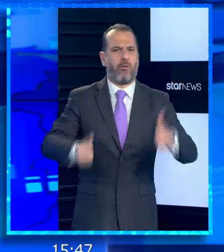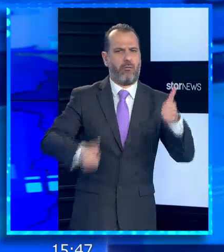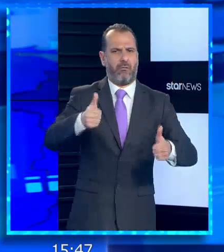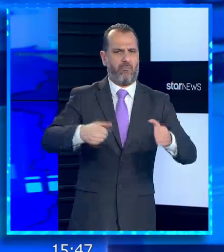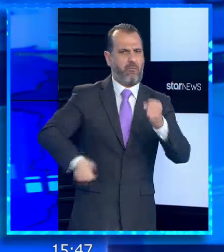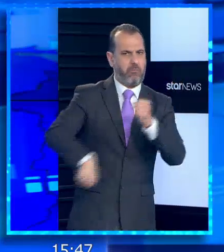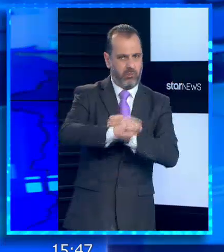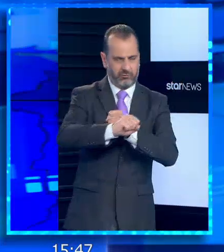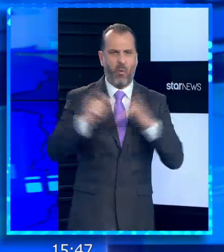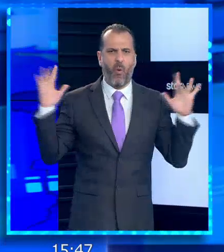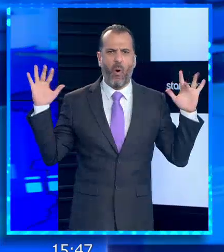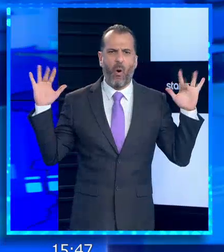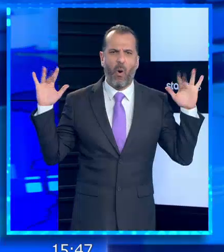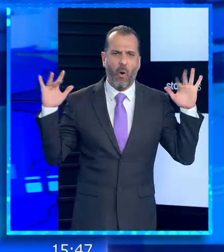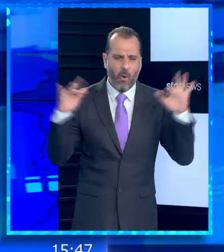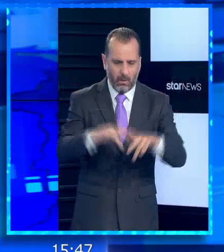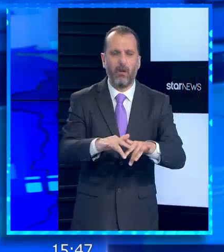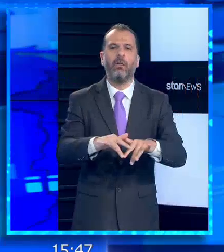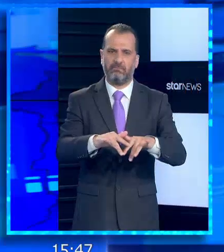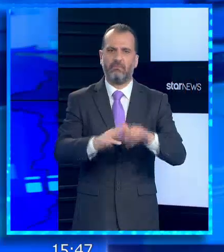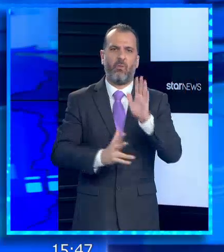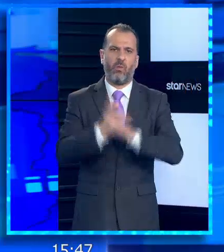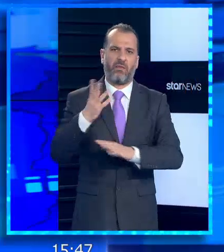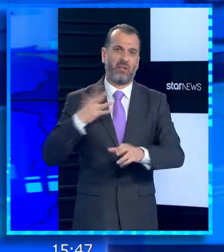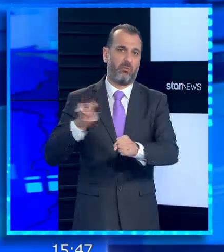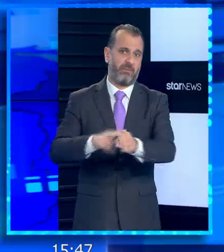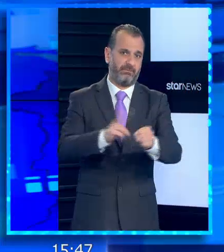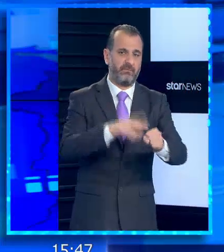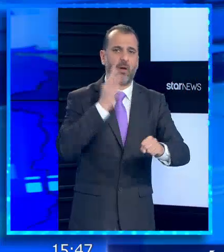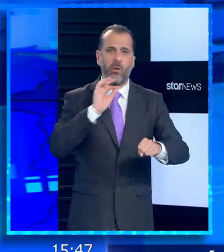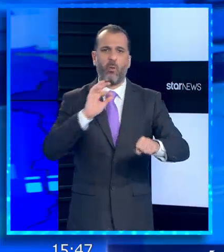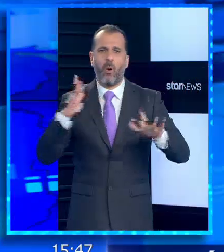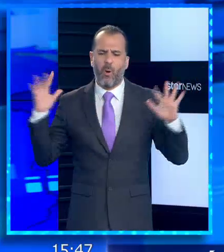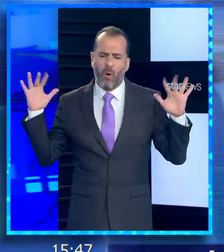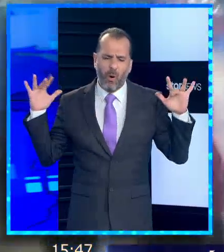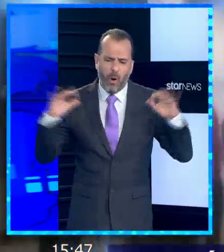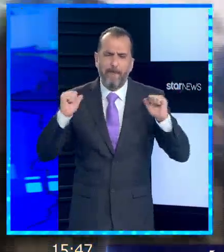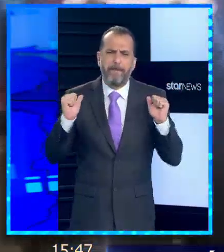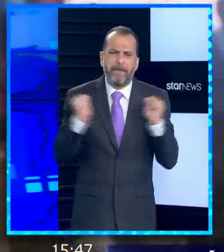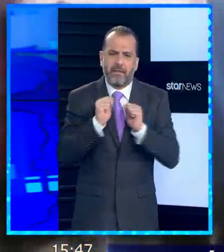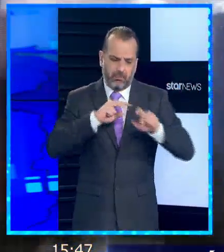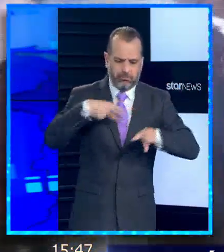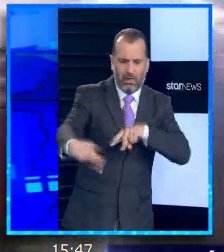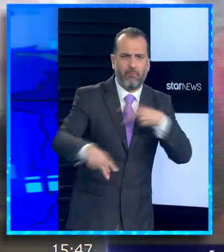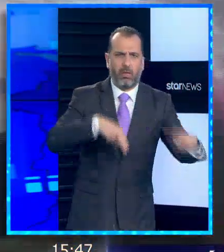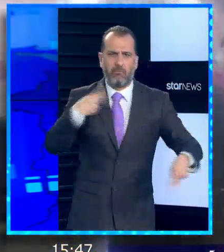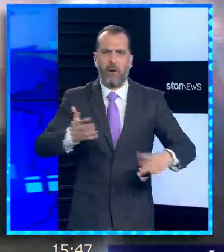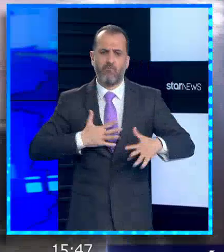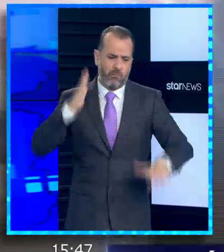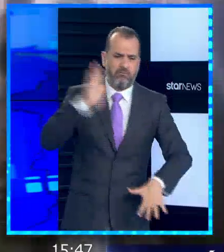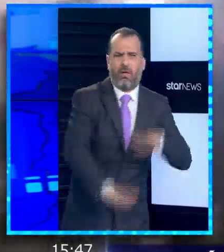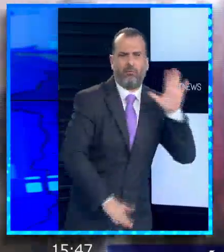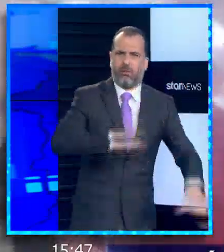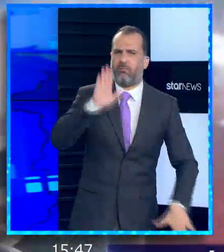από 100 τραυματίστηκαν όταν ποδοπατήθηκαν στην προσπάθειά τους να μπουν στο γήπεδο. Το παιχνίδι διεκόπη. Ο